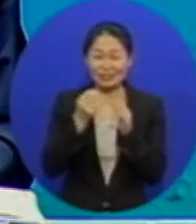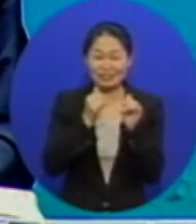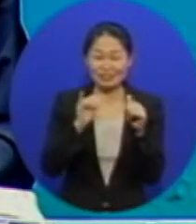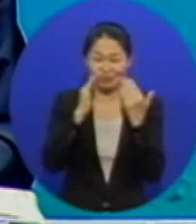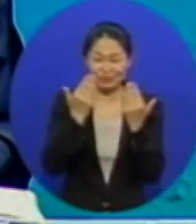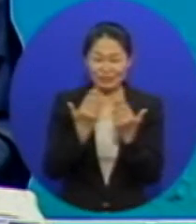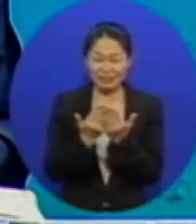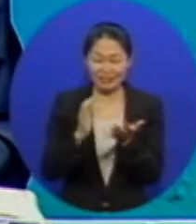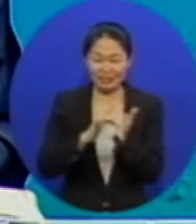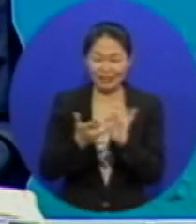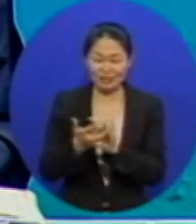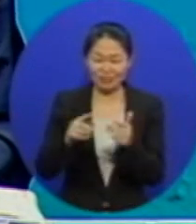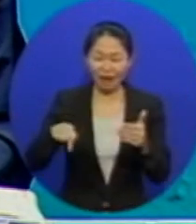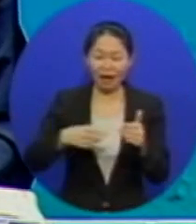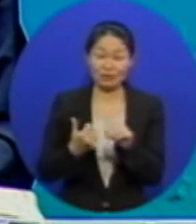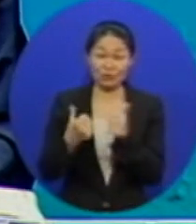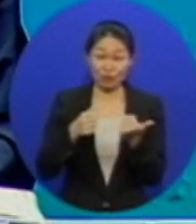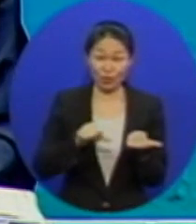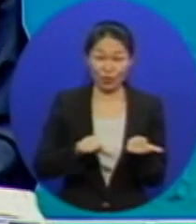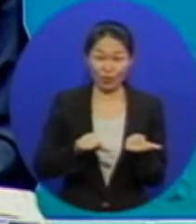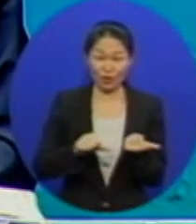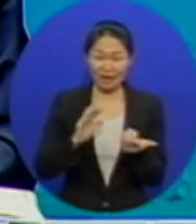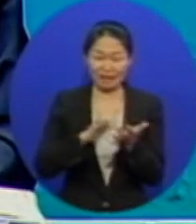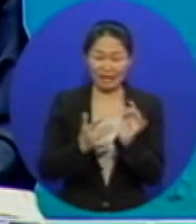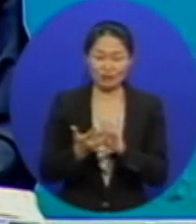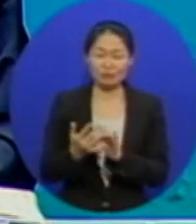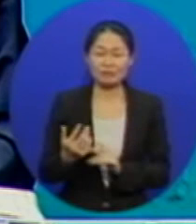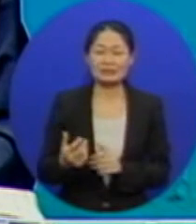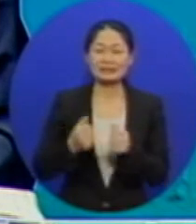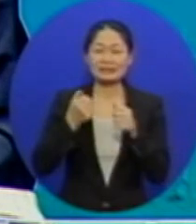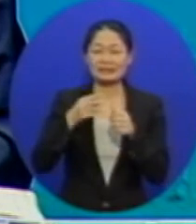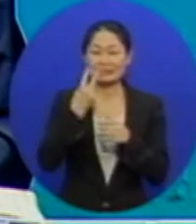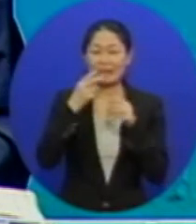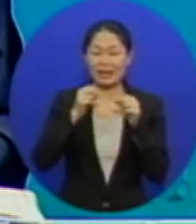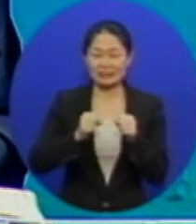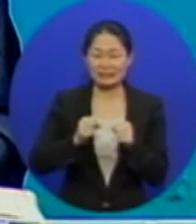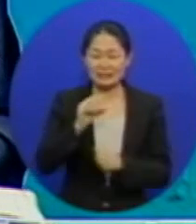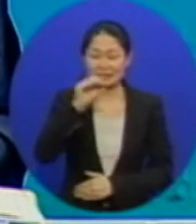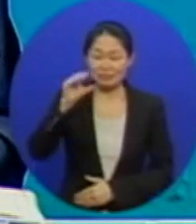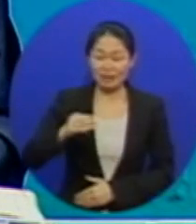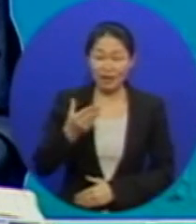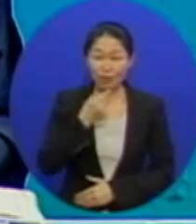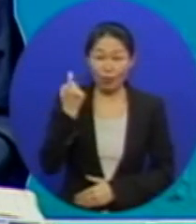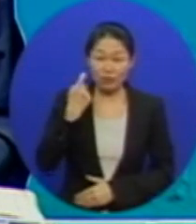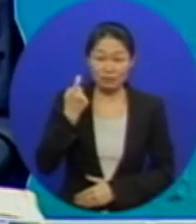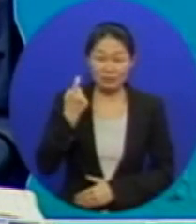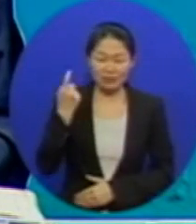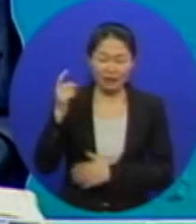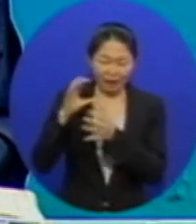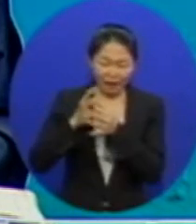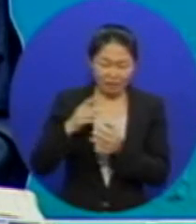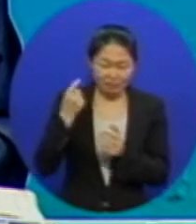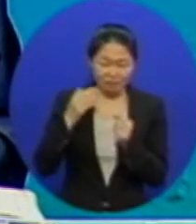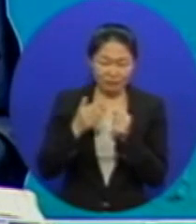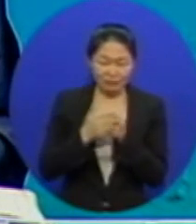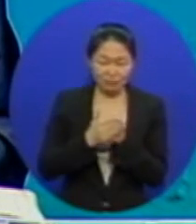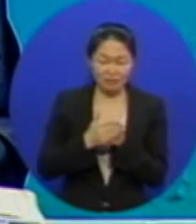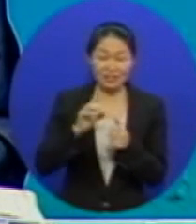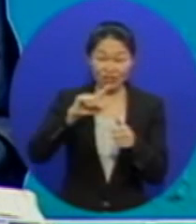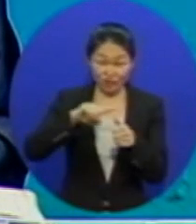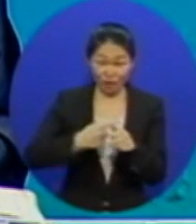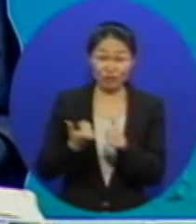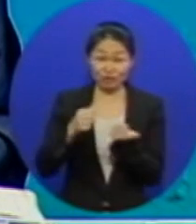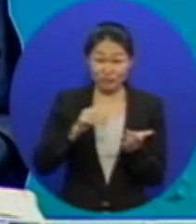예수님 안에서 죽고 예수님으로 사는 십자가 복음을 듣다 보니 그냥 저절로 주셨기에